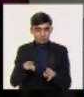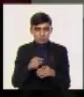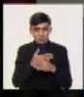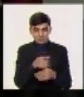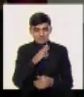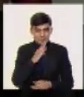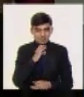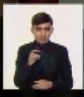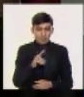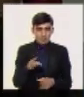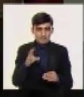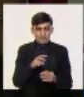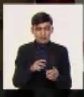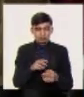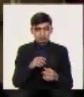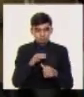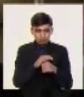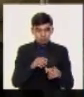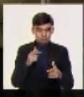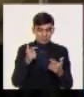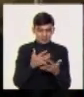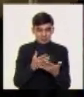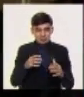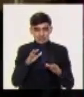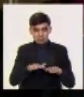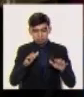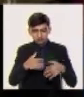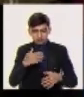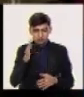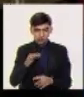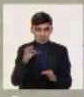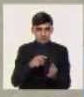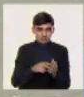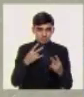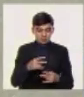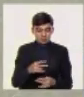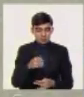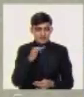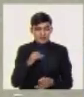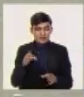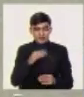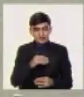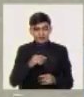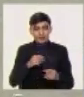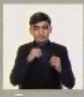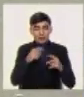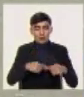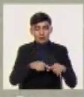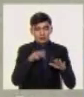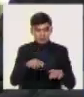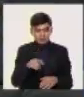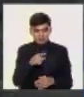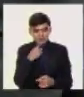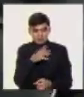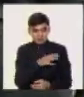девушке, чтобы не пугали ее, то, что заберут детей, что заберут ее маму. В органах опеки и попечительства утверждают,